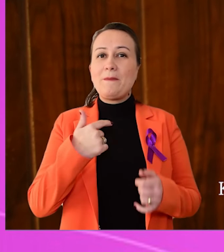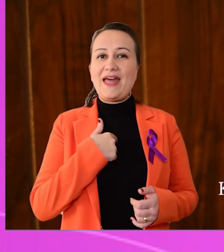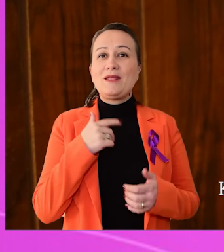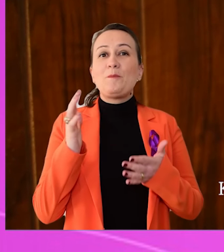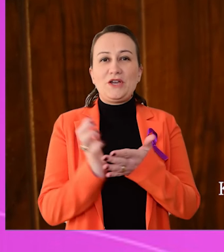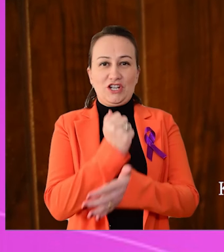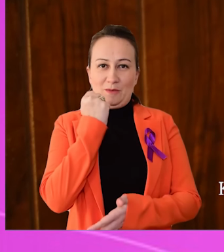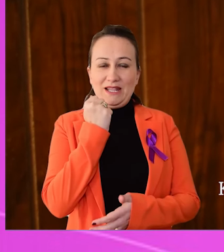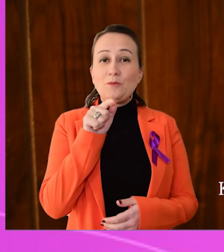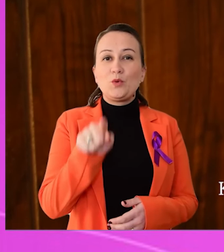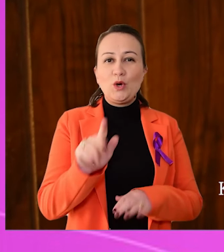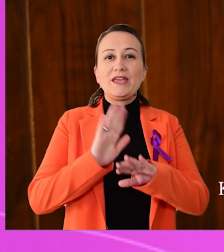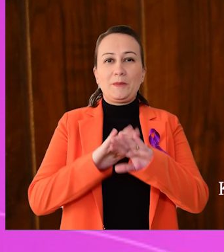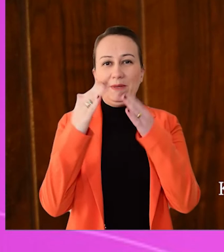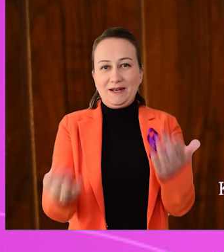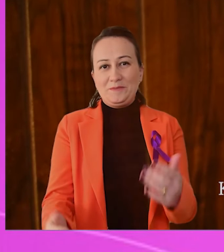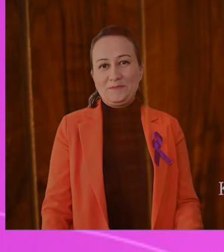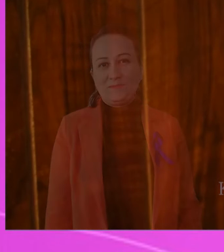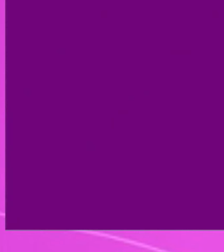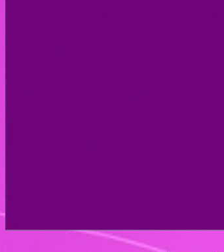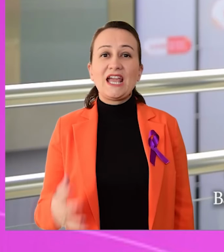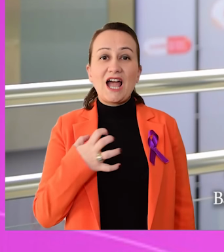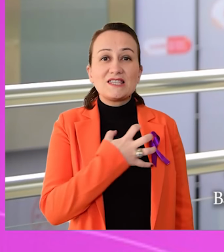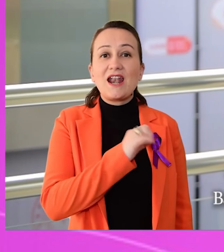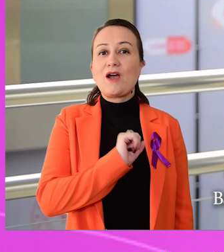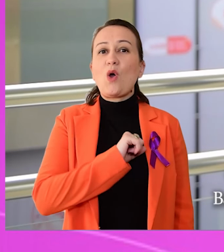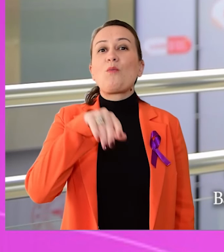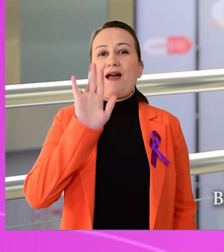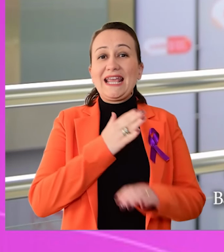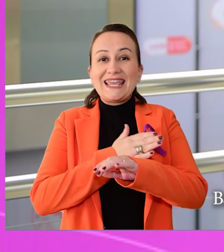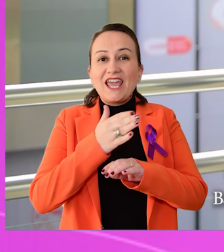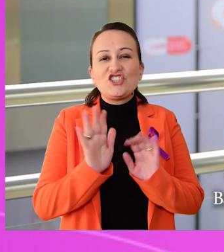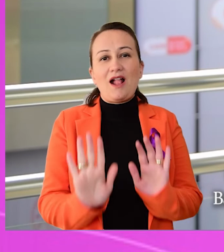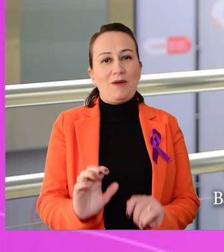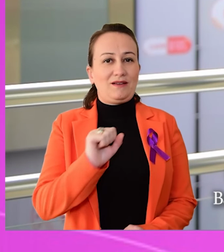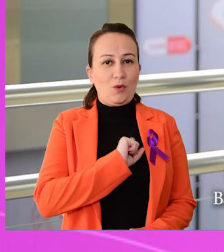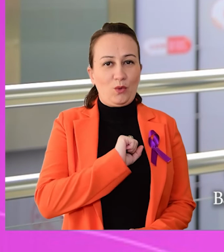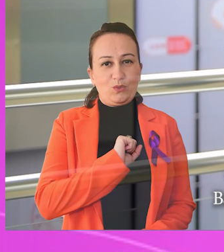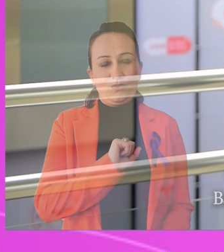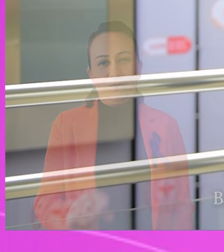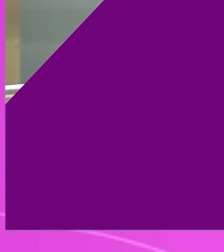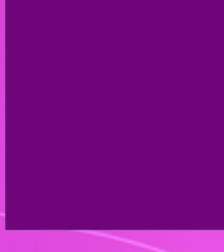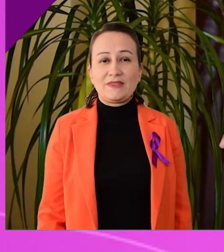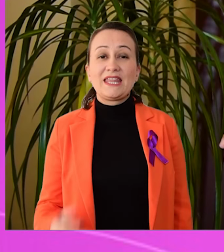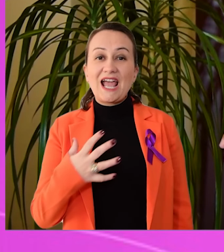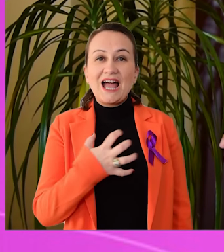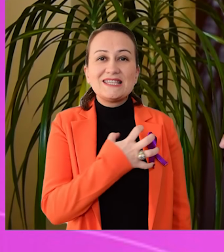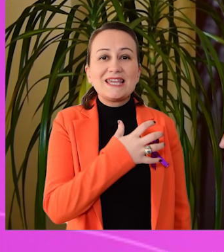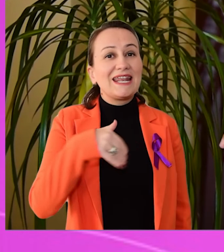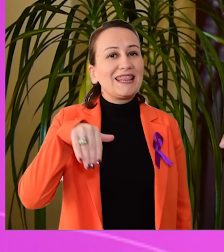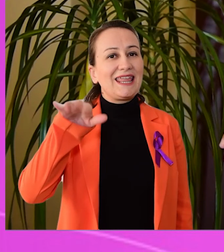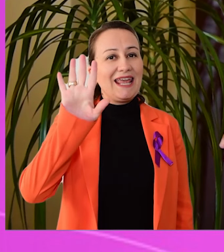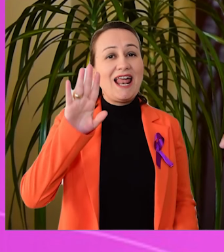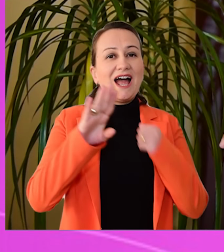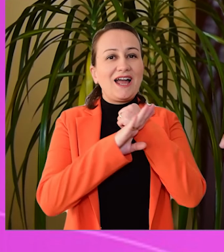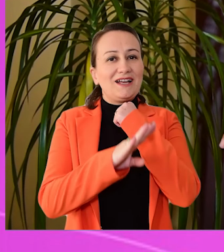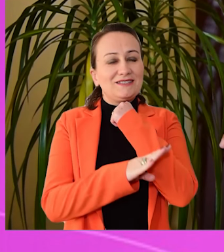kararlıyım ve başaracağım. Bunu yapabilirim. Kanserden korkma, geç kalmaktan kork. Kansere